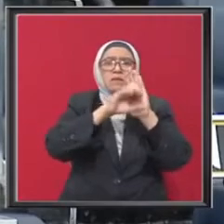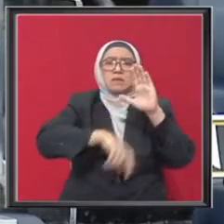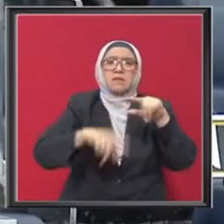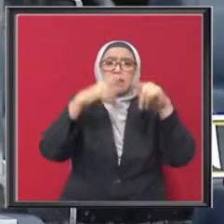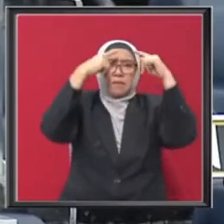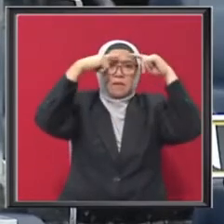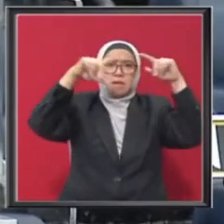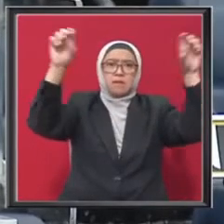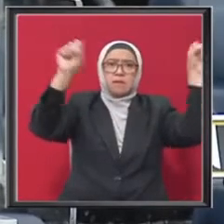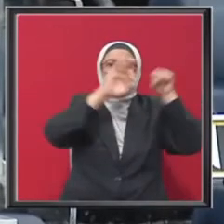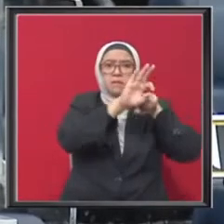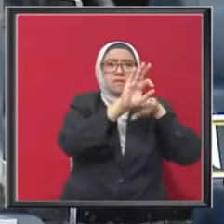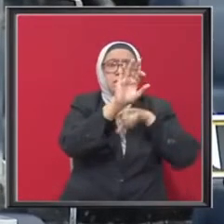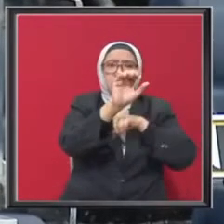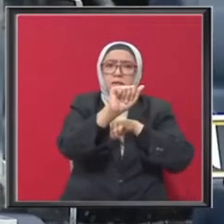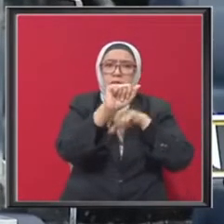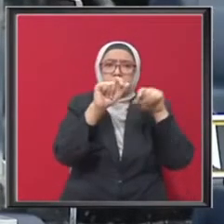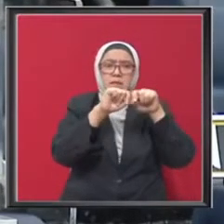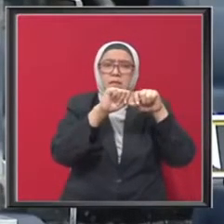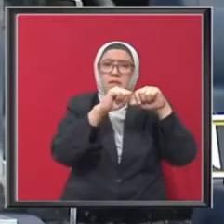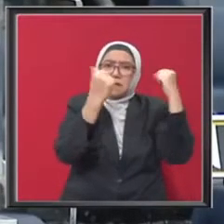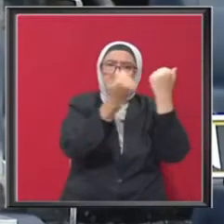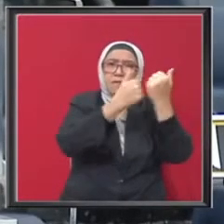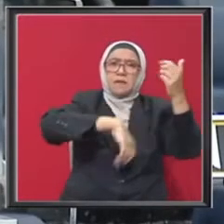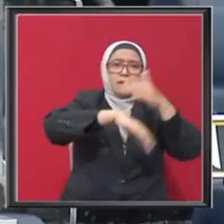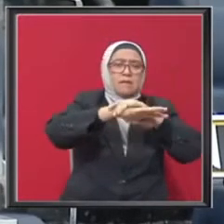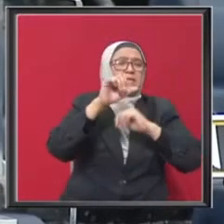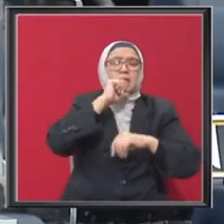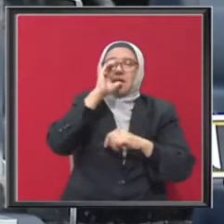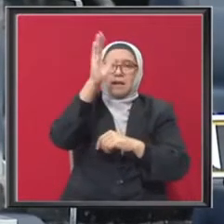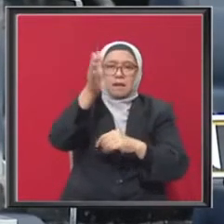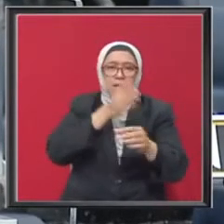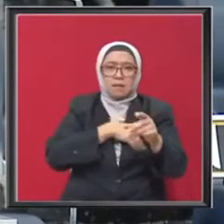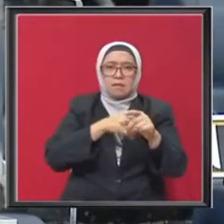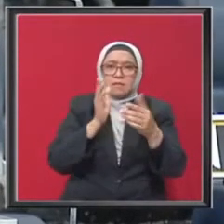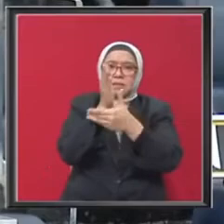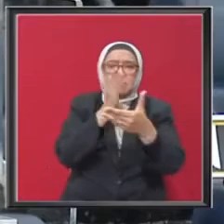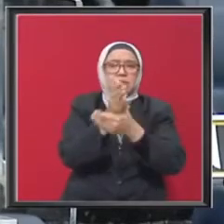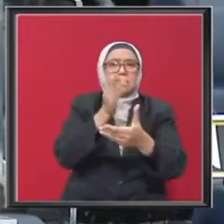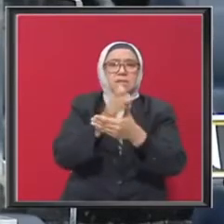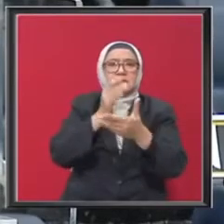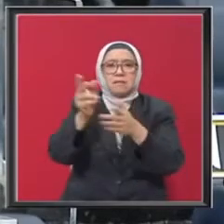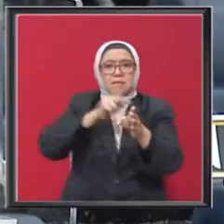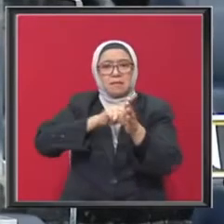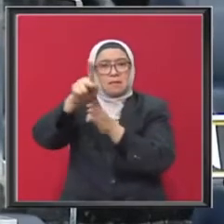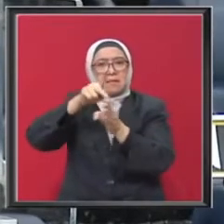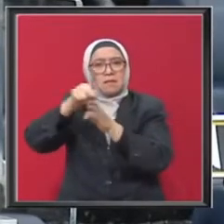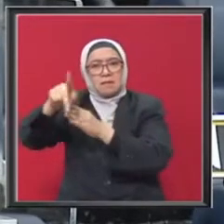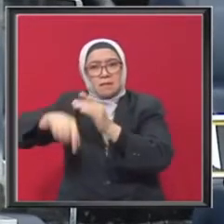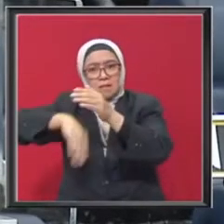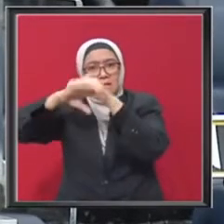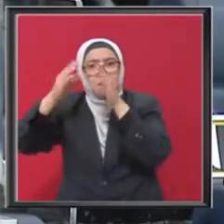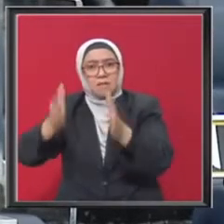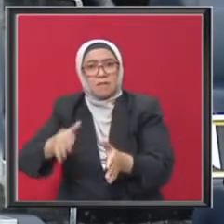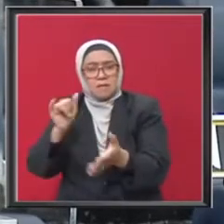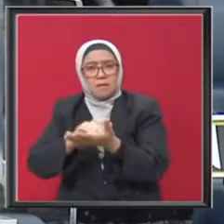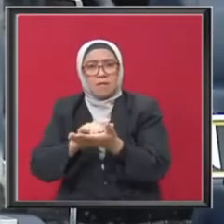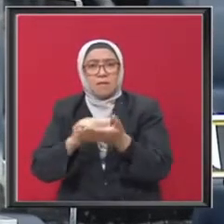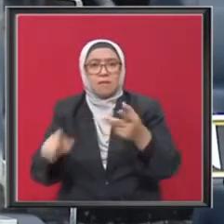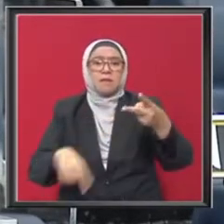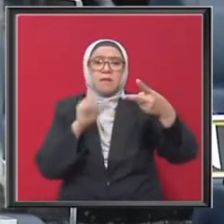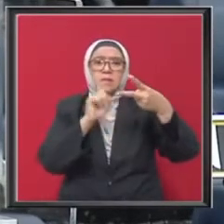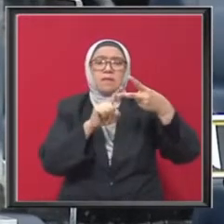ia tidak akan menjajah pengurusan profesionalisme bola keduanya ia akan meningkat nilai komersial